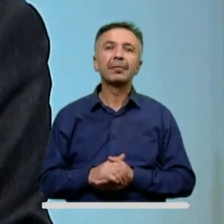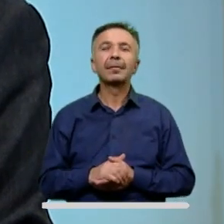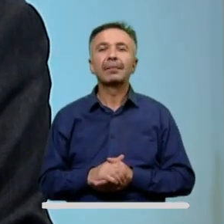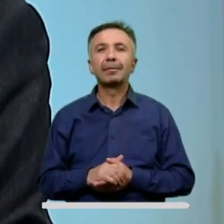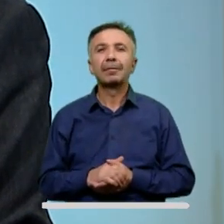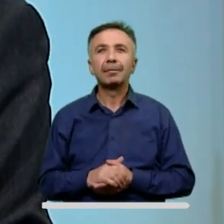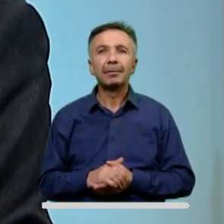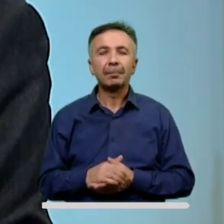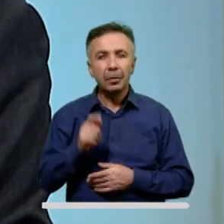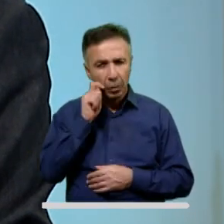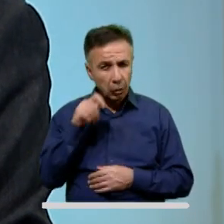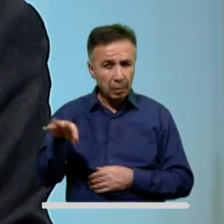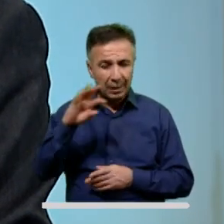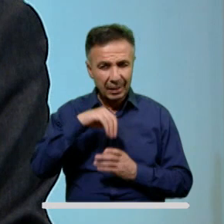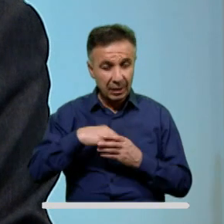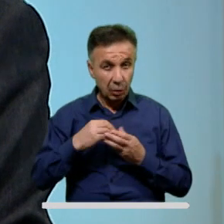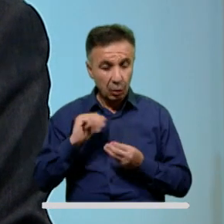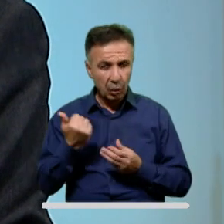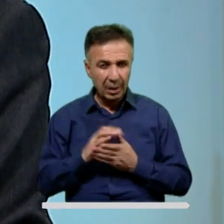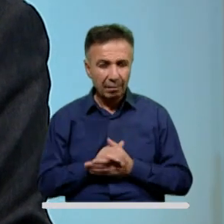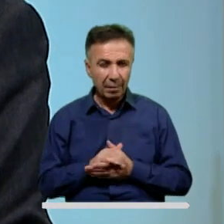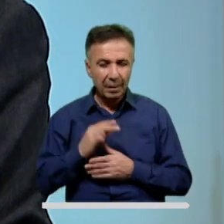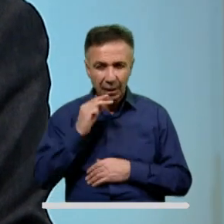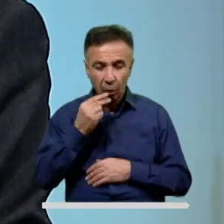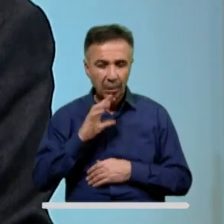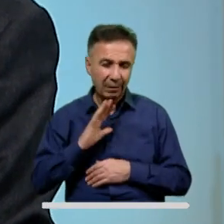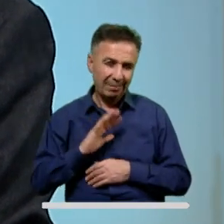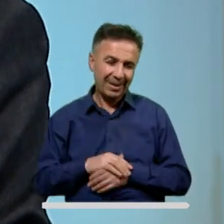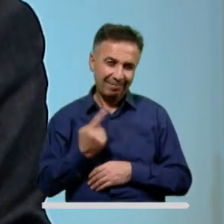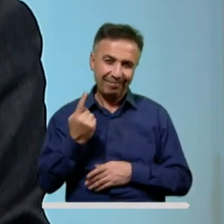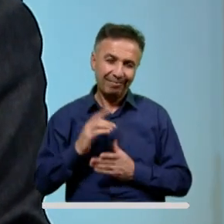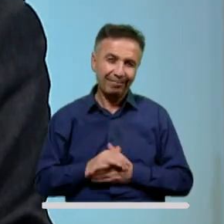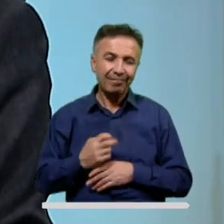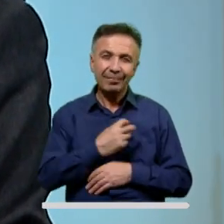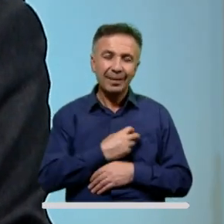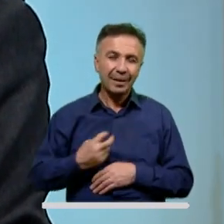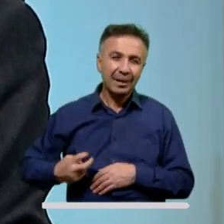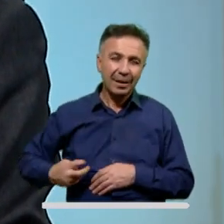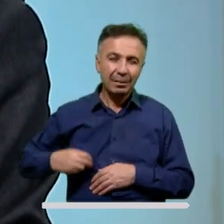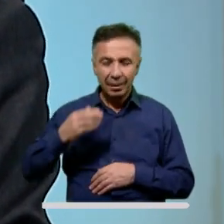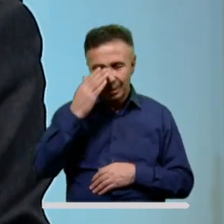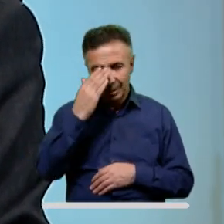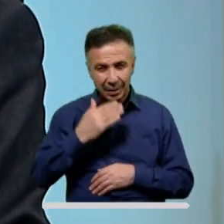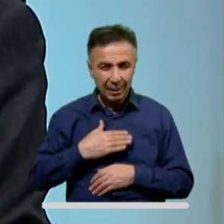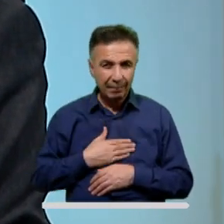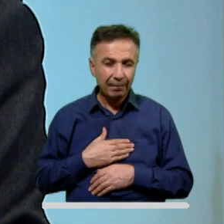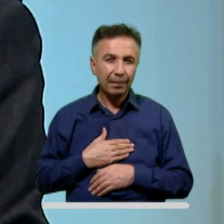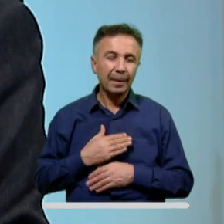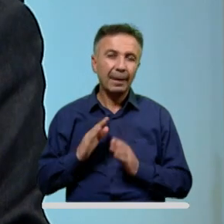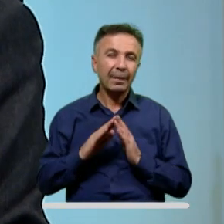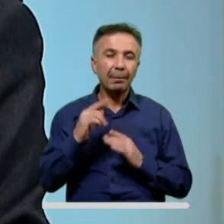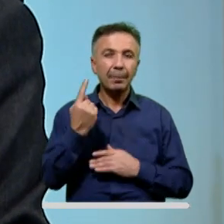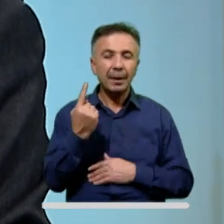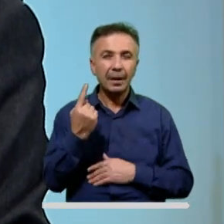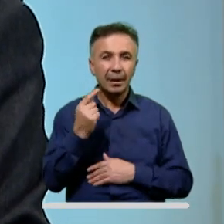Bu Müslümanlar için önem arz ediyor. Bir tane hurma varmış. Peygamber Aleyhisselam'ın o gün evinde bir